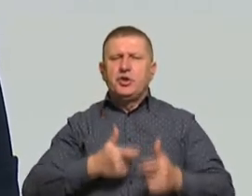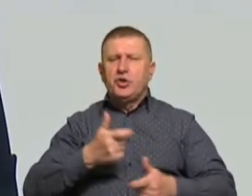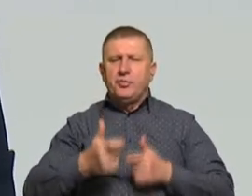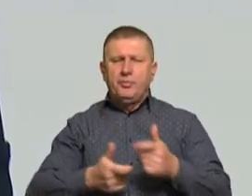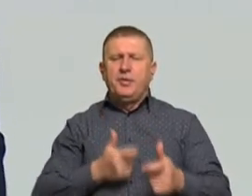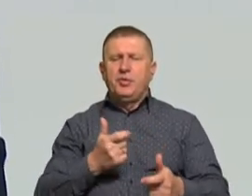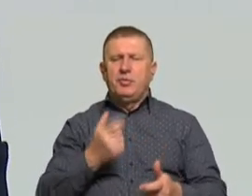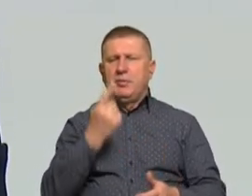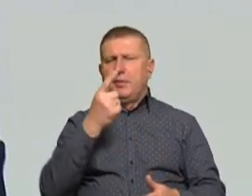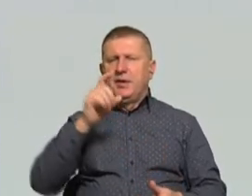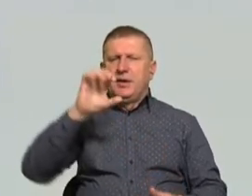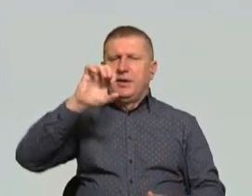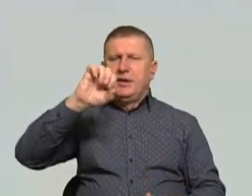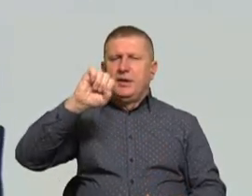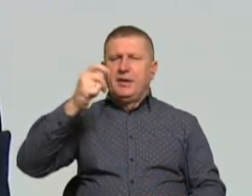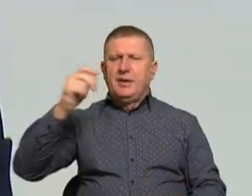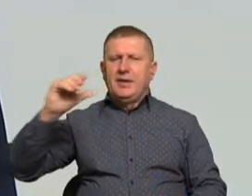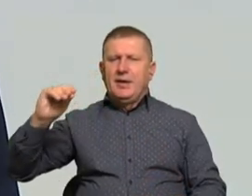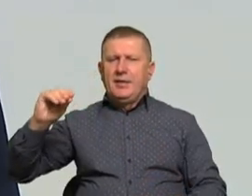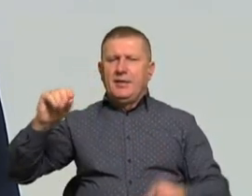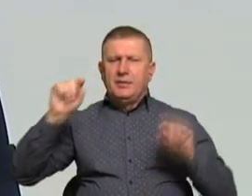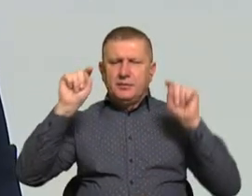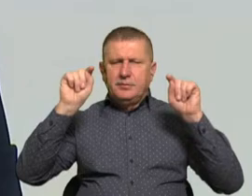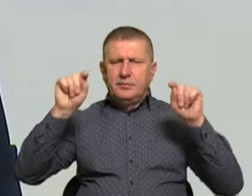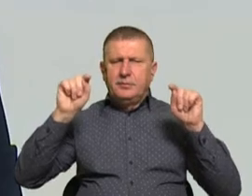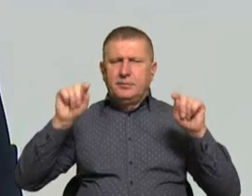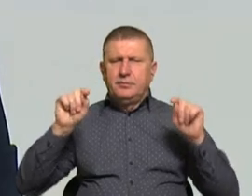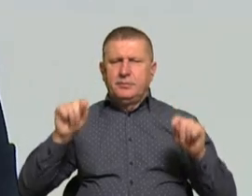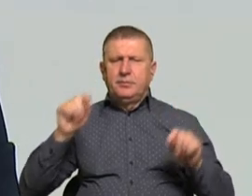dane statystyczne, porównałem z miejsc